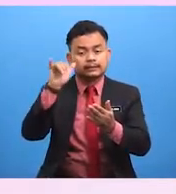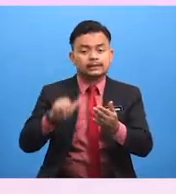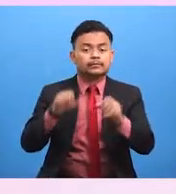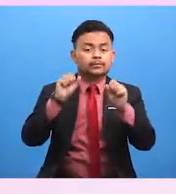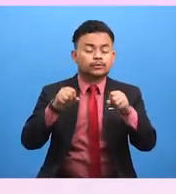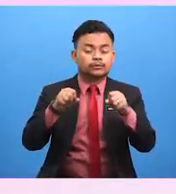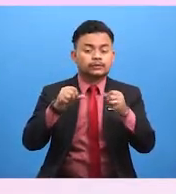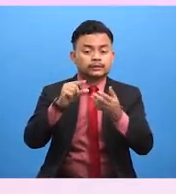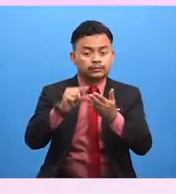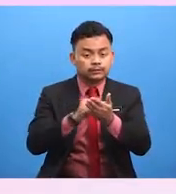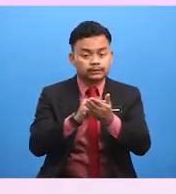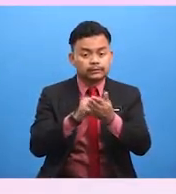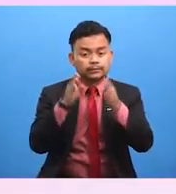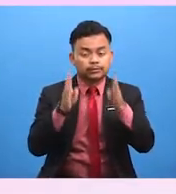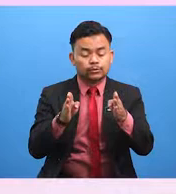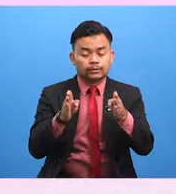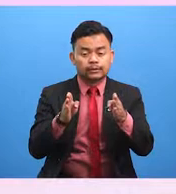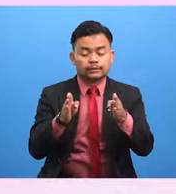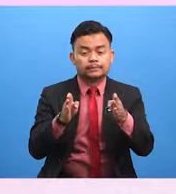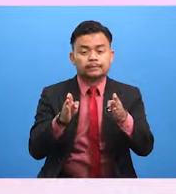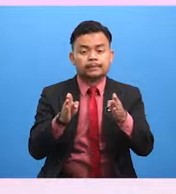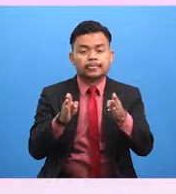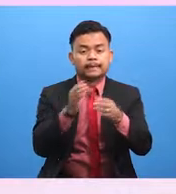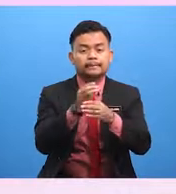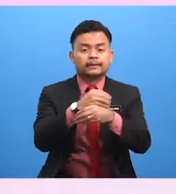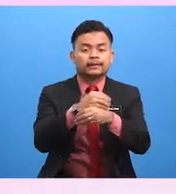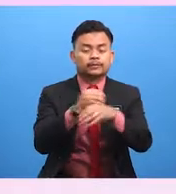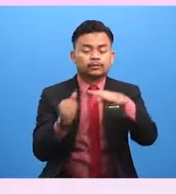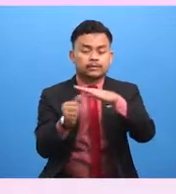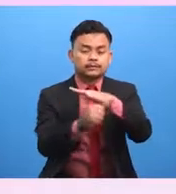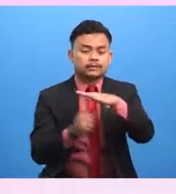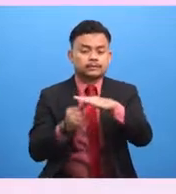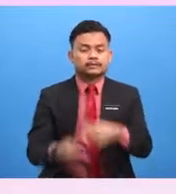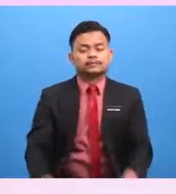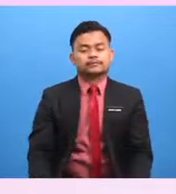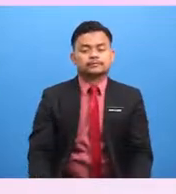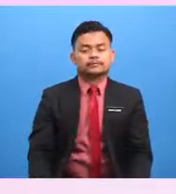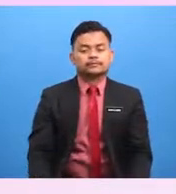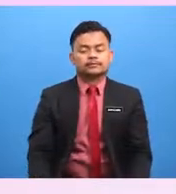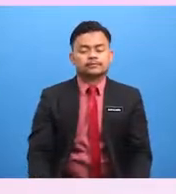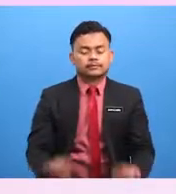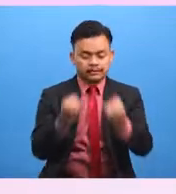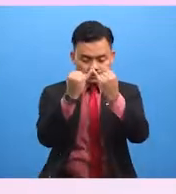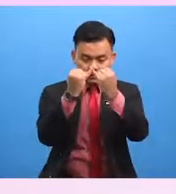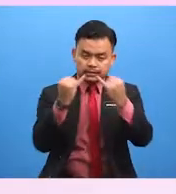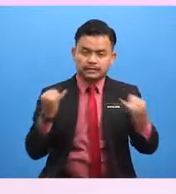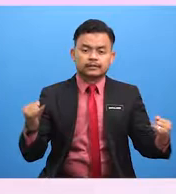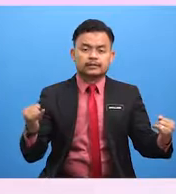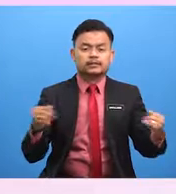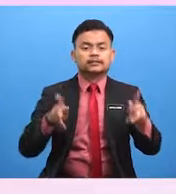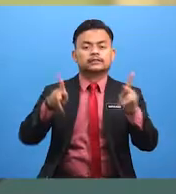Contohnya seperti robot, istana, kereta dan pelbagai